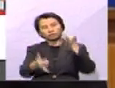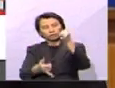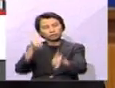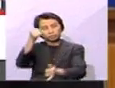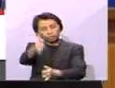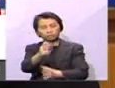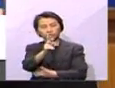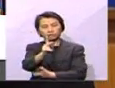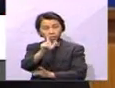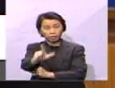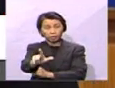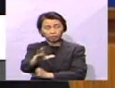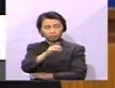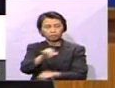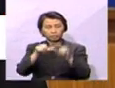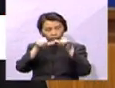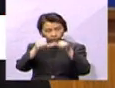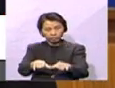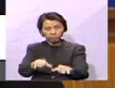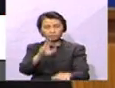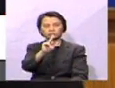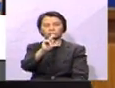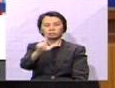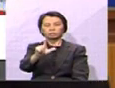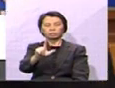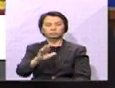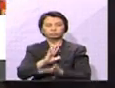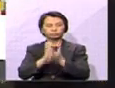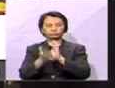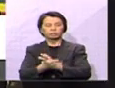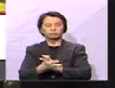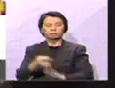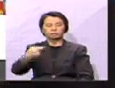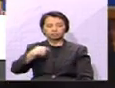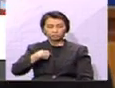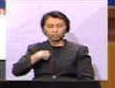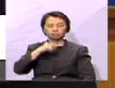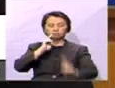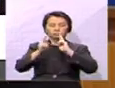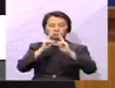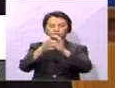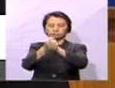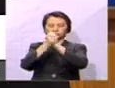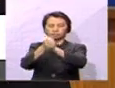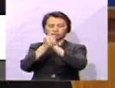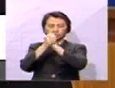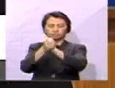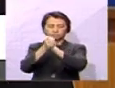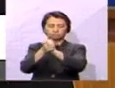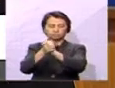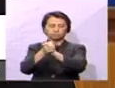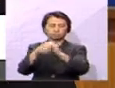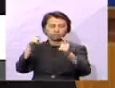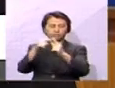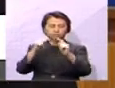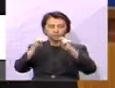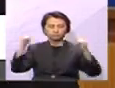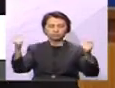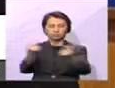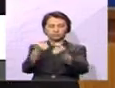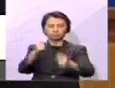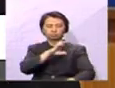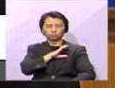Lumpur dan tinggal di Kuala Lumpur jadi saya mengucapkan tahniah dan syabaslah pada kontinen Kuala